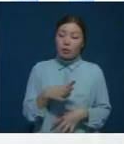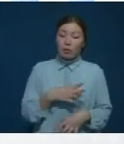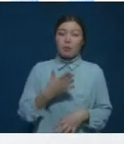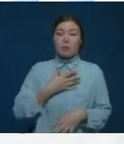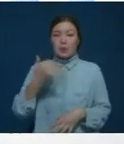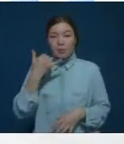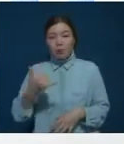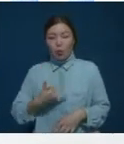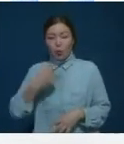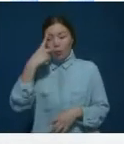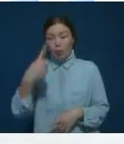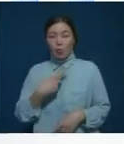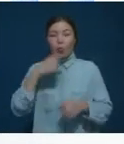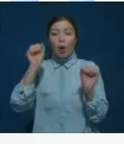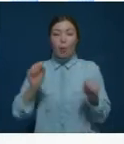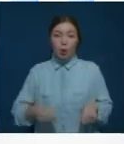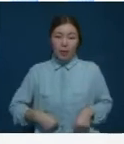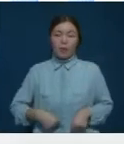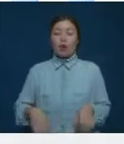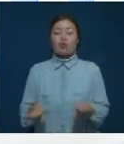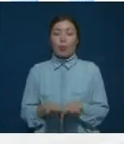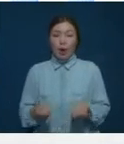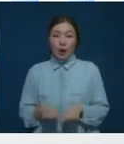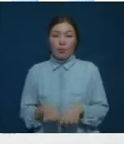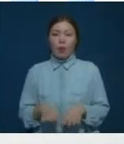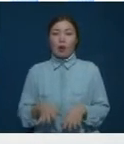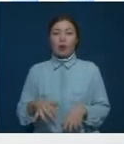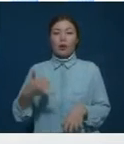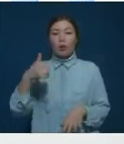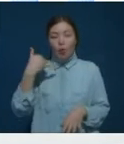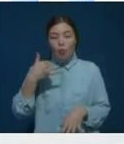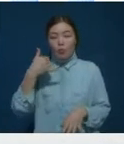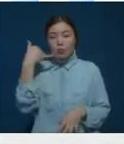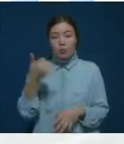бізге звондап хабарласуға болады, қоңырау соғып. Сонымен қатар телефонда бере арқылы